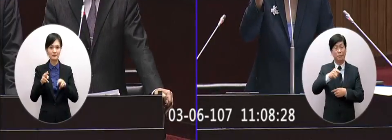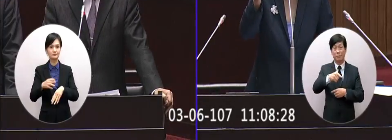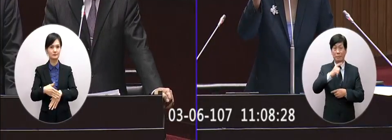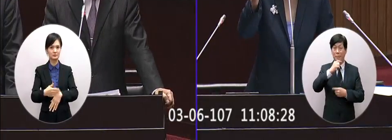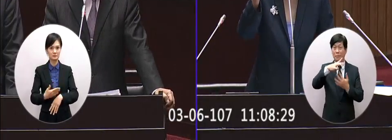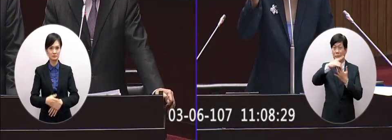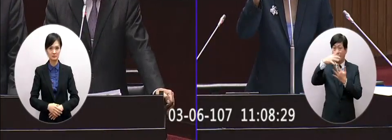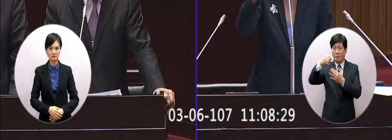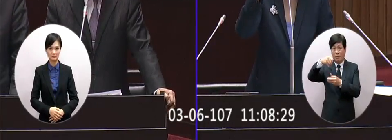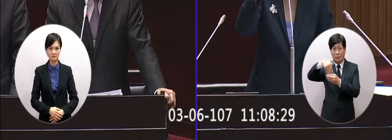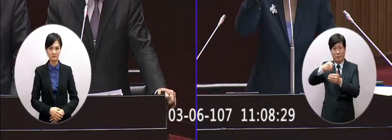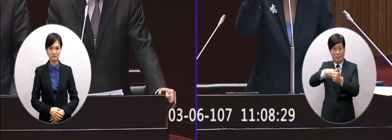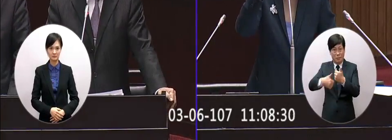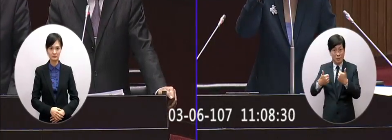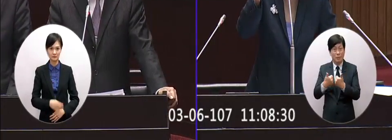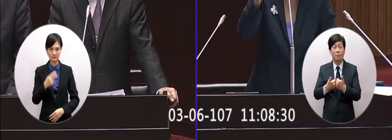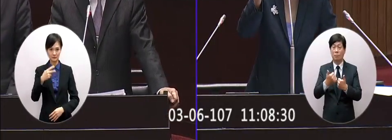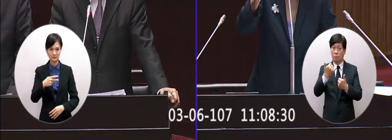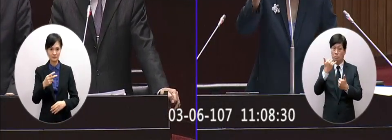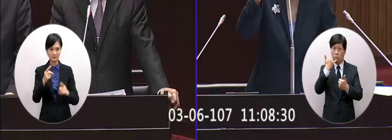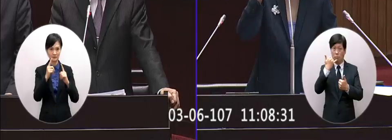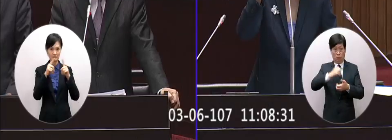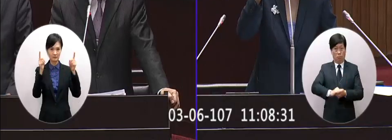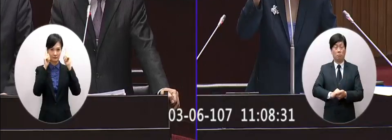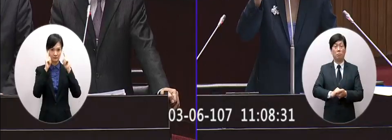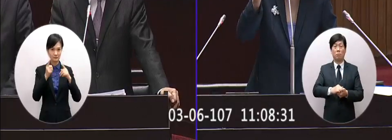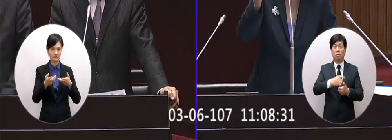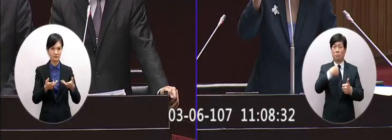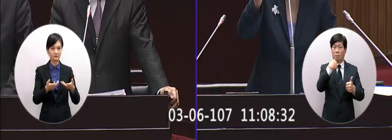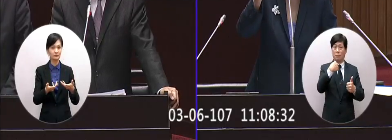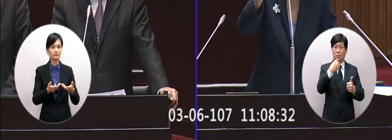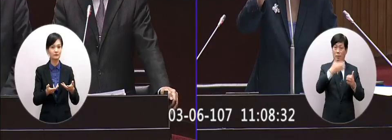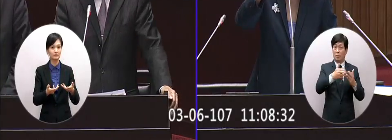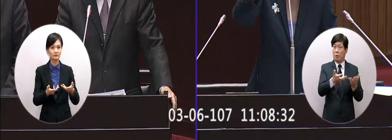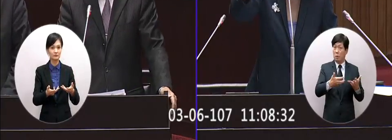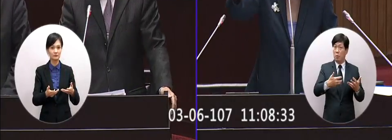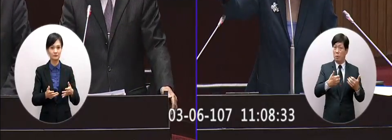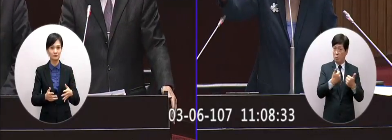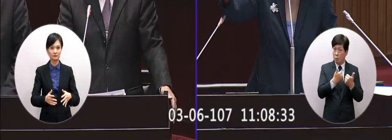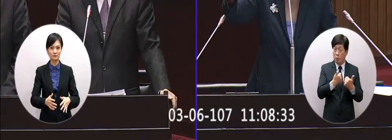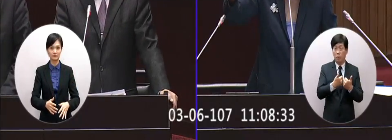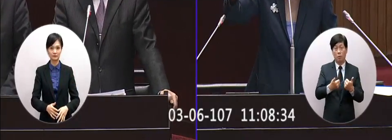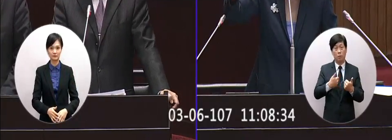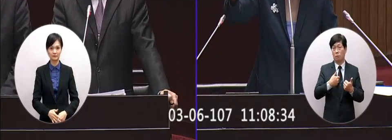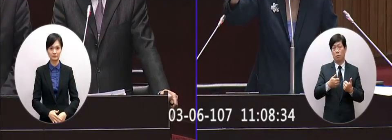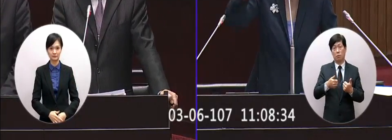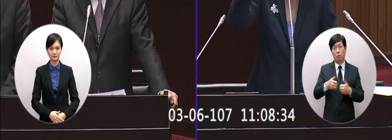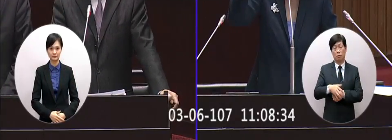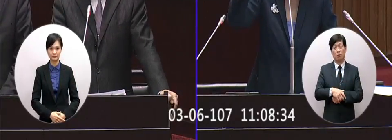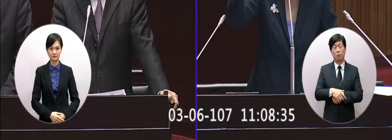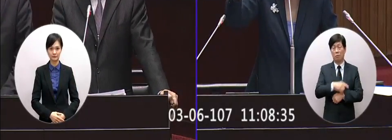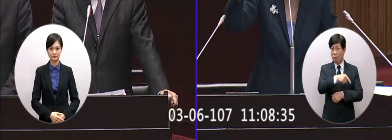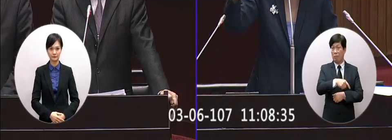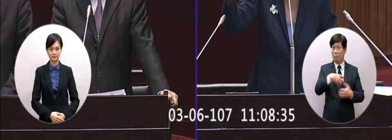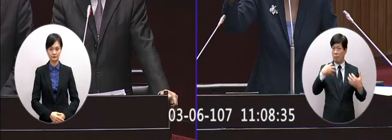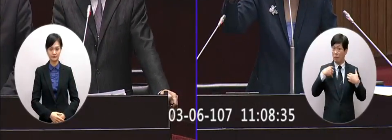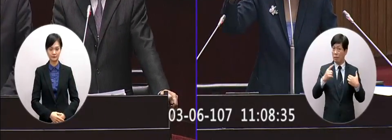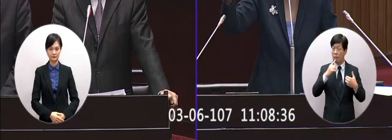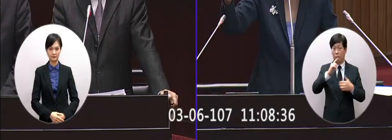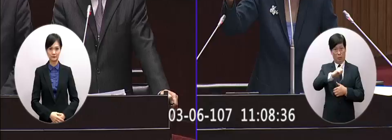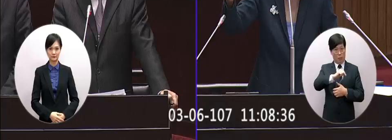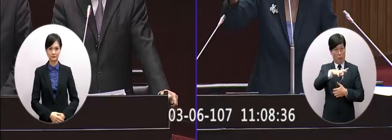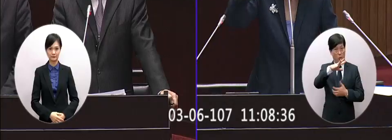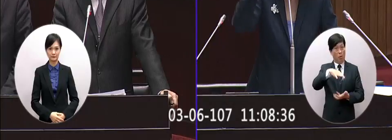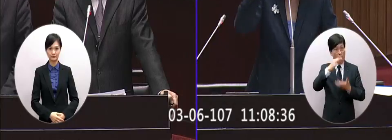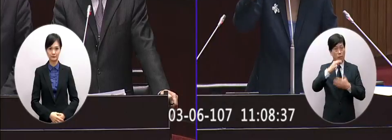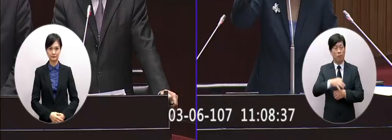遴选委员会就可以做最后部分，校务会议也不想利用校务会议来部分。校务会议的教授有人